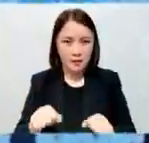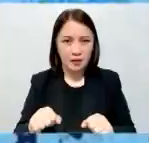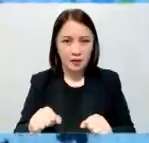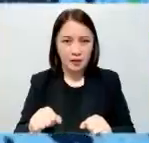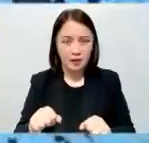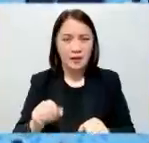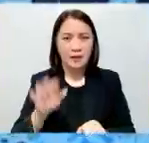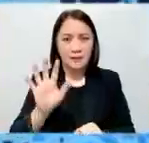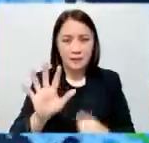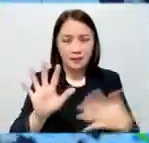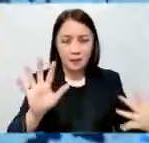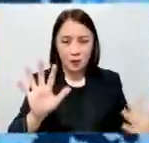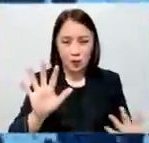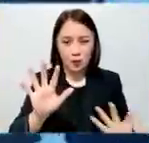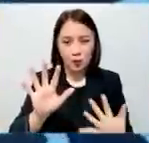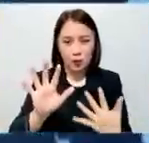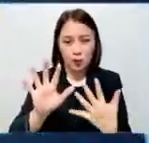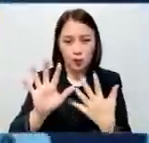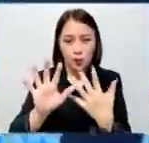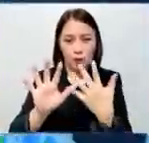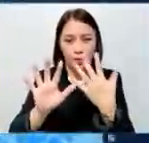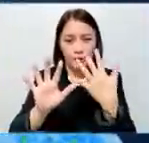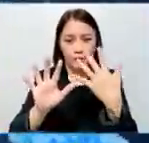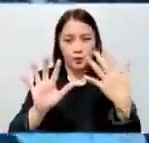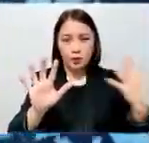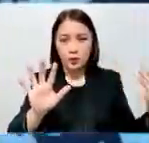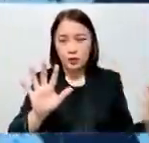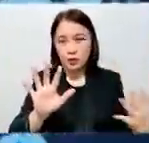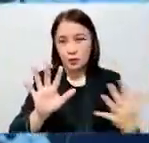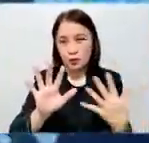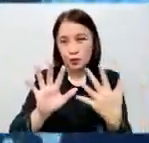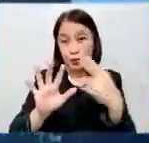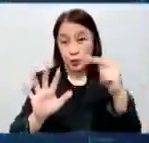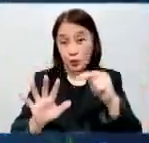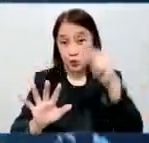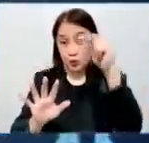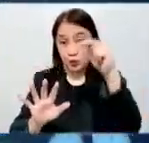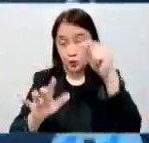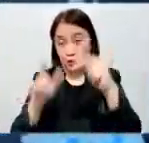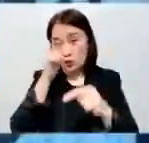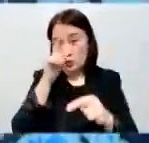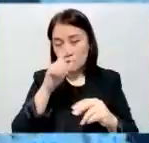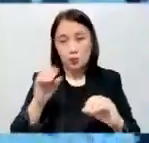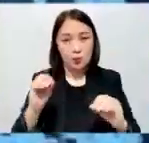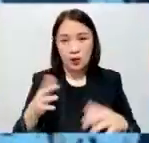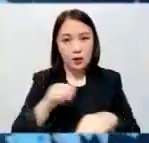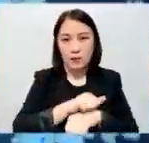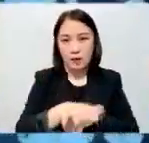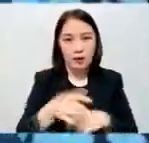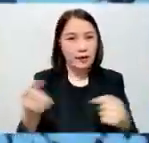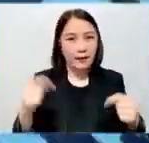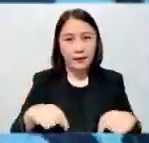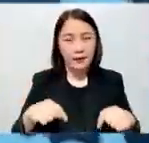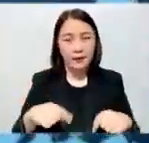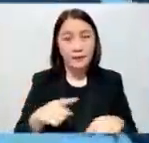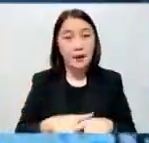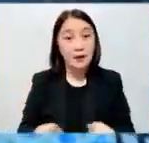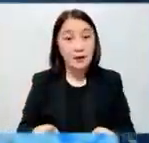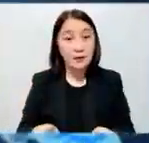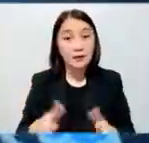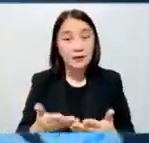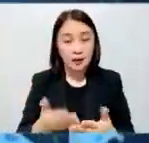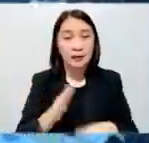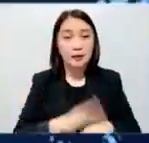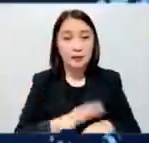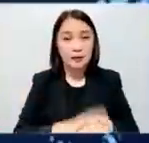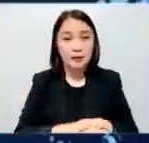northern Luzon. Sa ngayon, wala pa itong direktang epekto sa bansa. Maaari namang itaas ng PAGASA ang storm warning signals